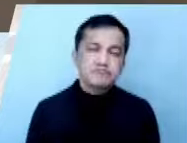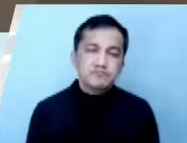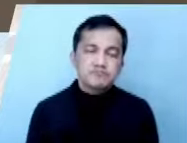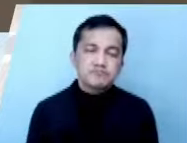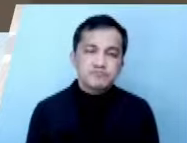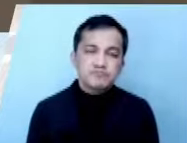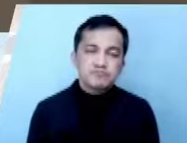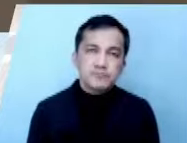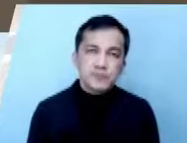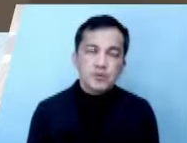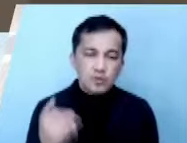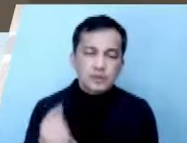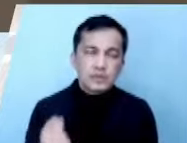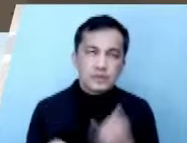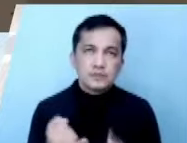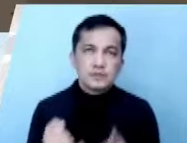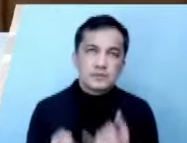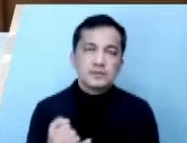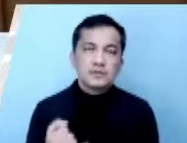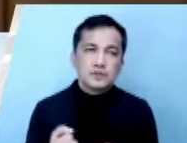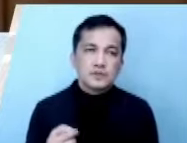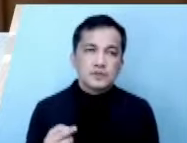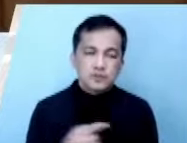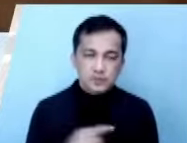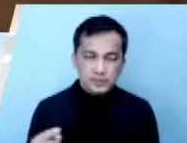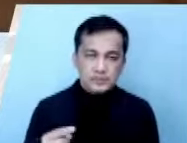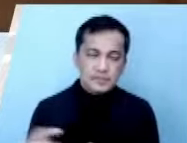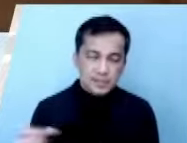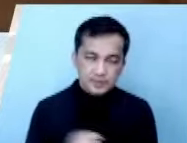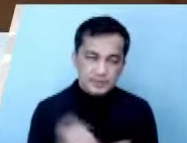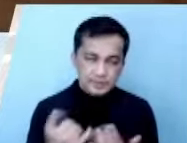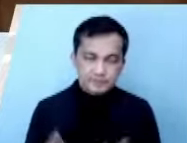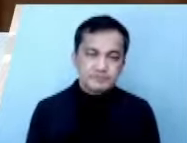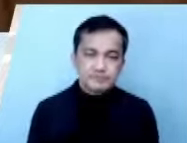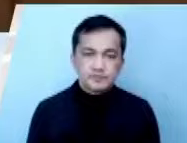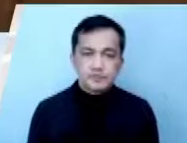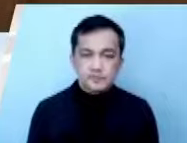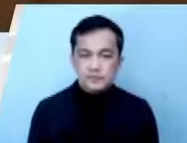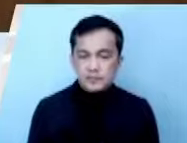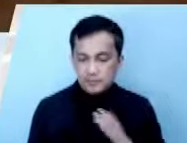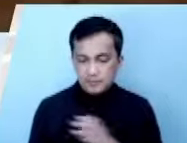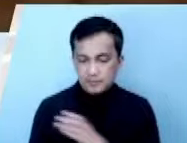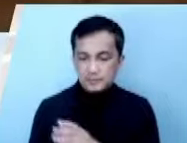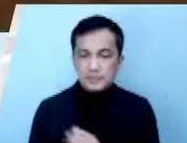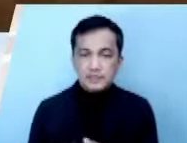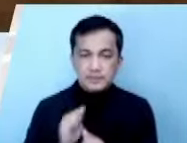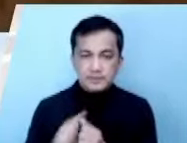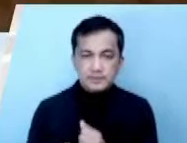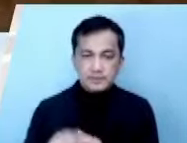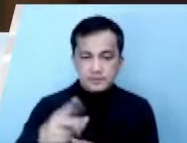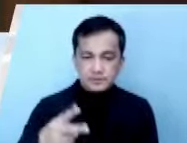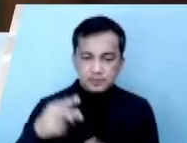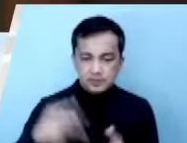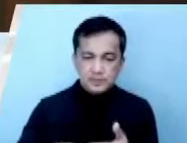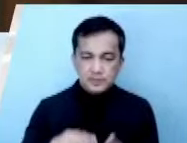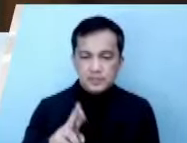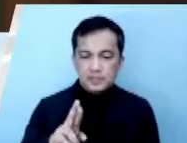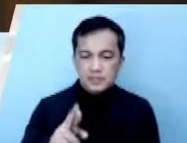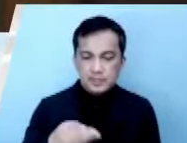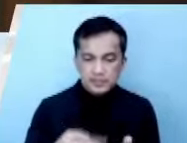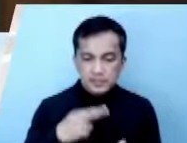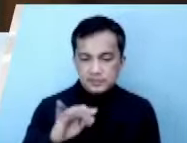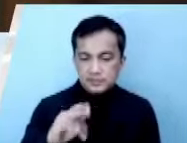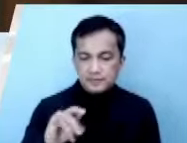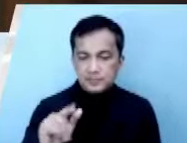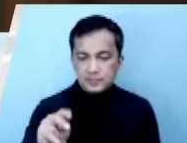Kasi last week of harvest na. Sa Kamara naman, lusot na sa ikalawang pagbasa ang Rice Tarification Law, kaya